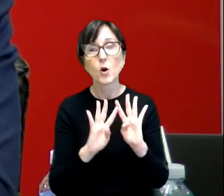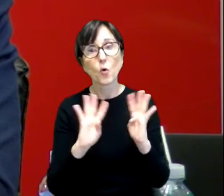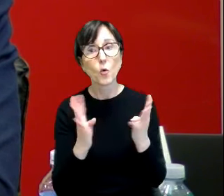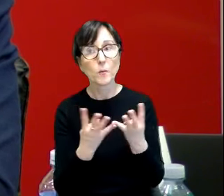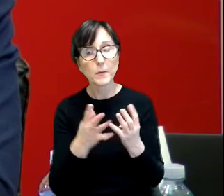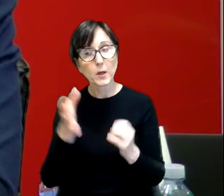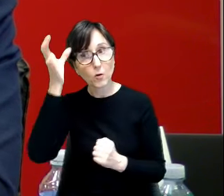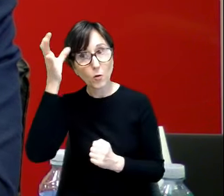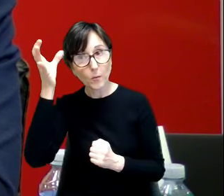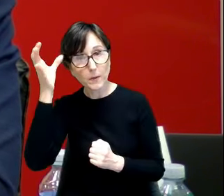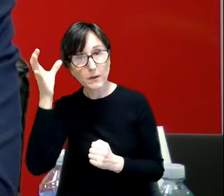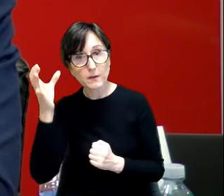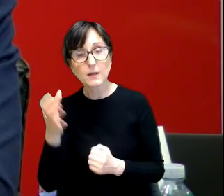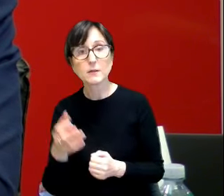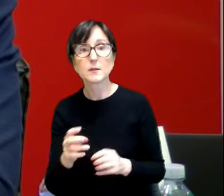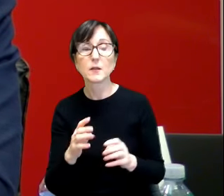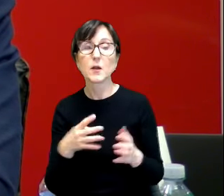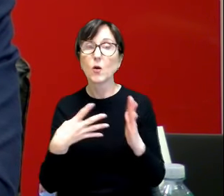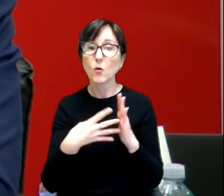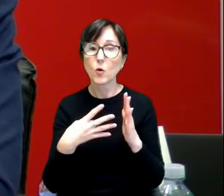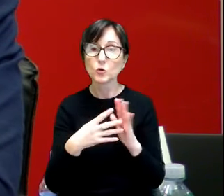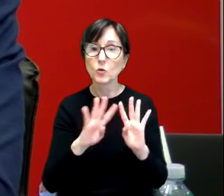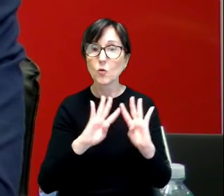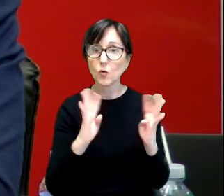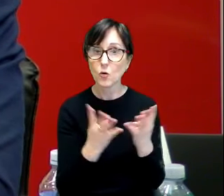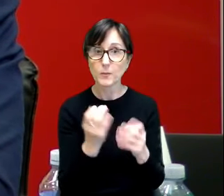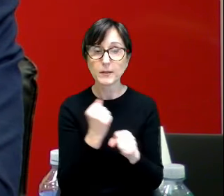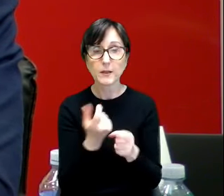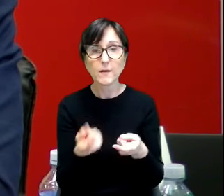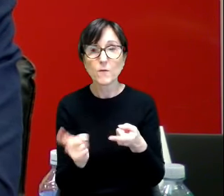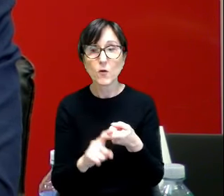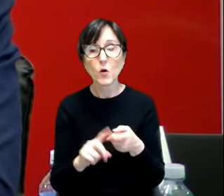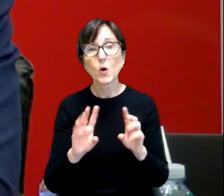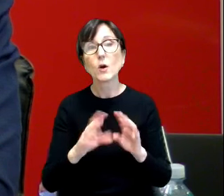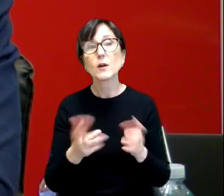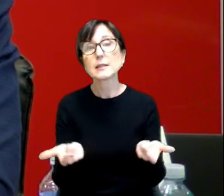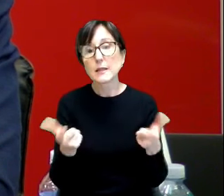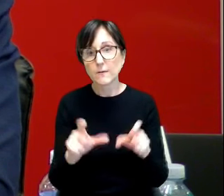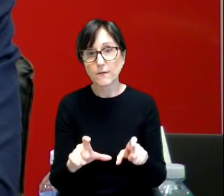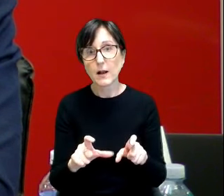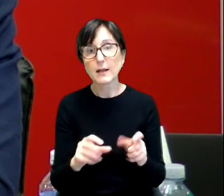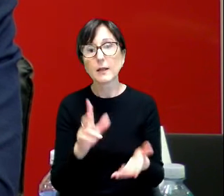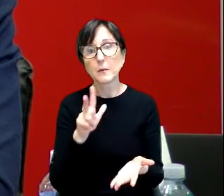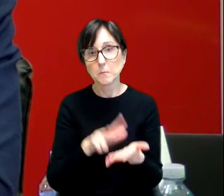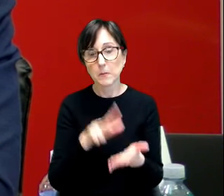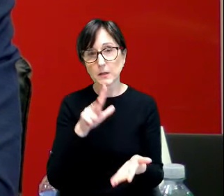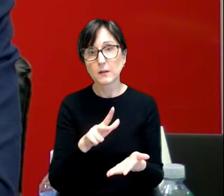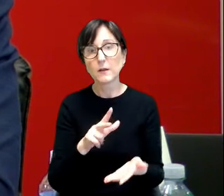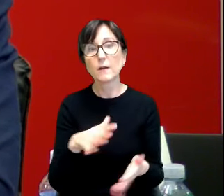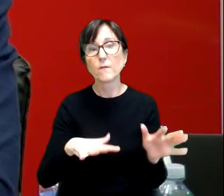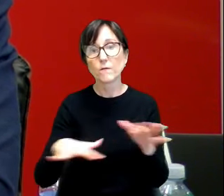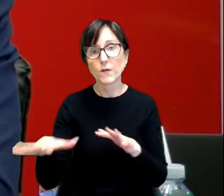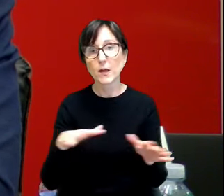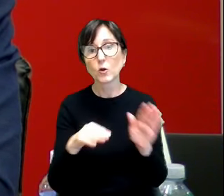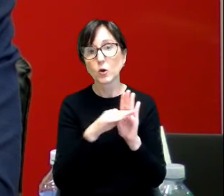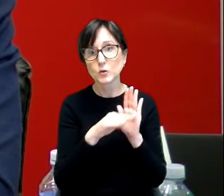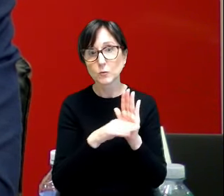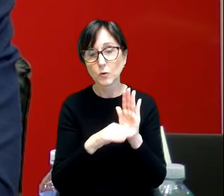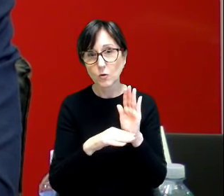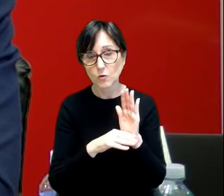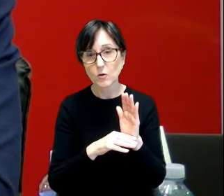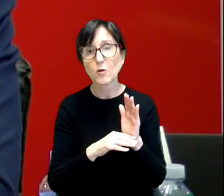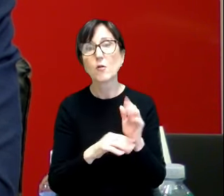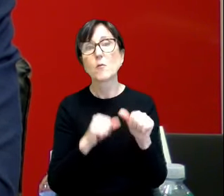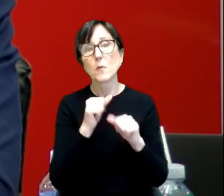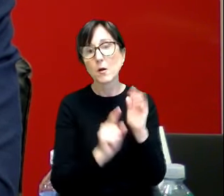kad kontrolės komitetas dirba pagal savivaldybės patvirtintą veiklos programą kiekvieno metų pradžioje už savo veiklą